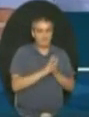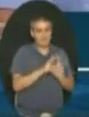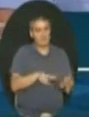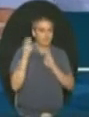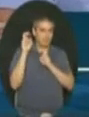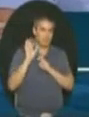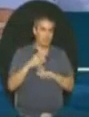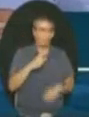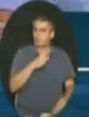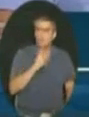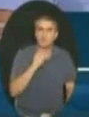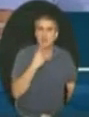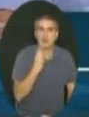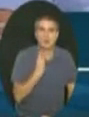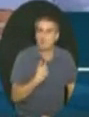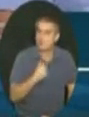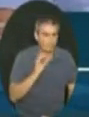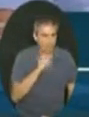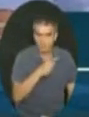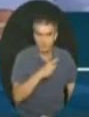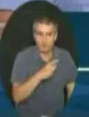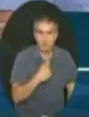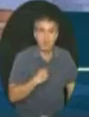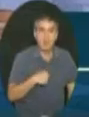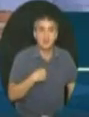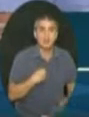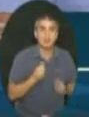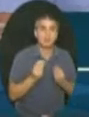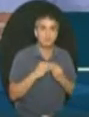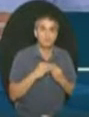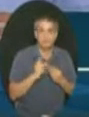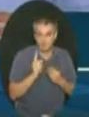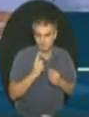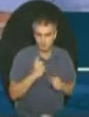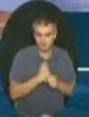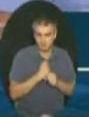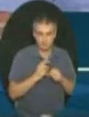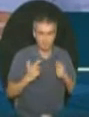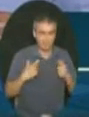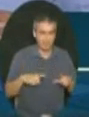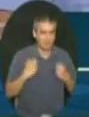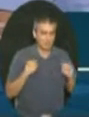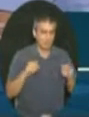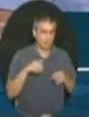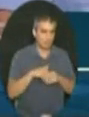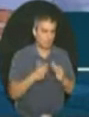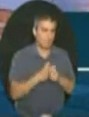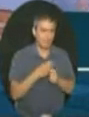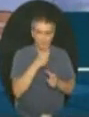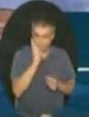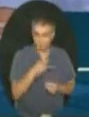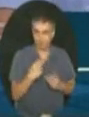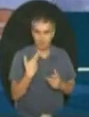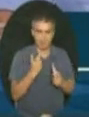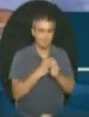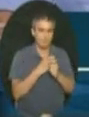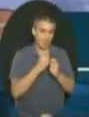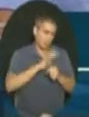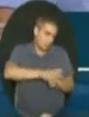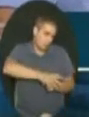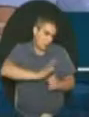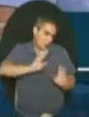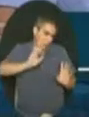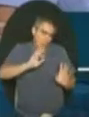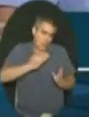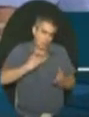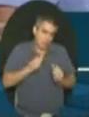לסחטנות. חבר'ה, צריך להגיד לדבר אחר, אנחנו לא פוגעים בכם. אנחנו מוסיפים לאלה שמנהלים חיים דמוקרטיים במפלגה. אתם יכולים להיות מפלגות דיקטטורים, לא